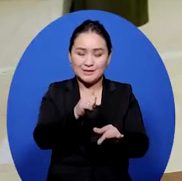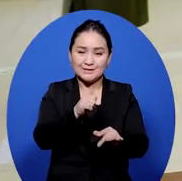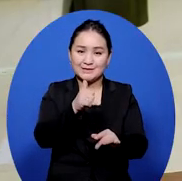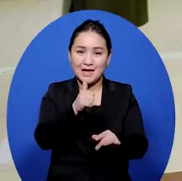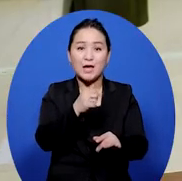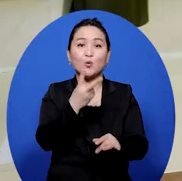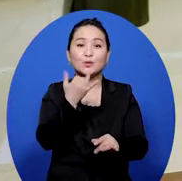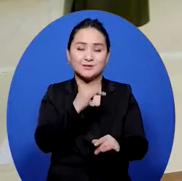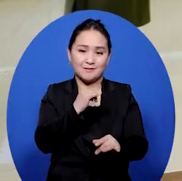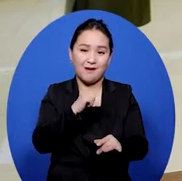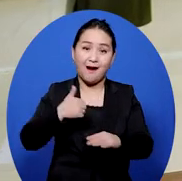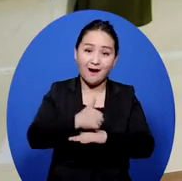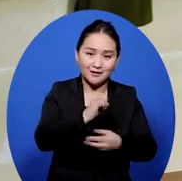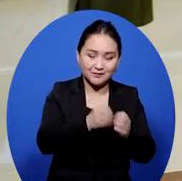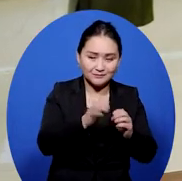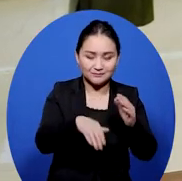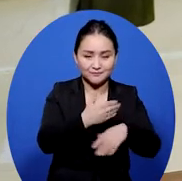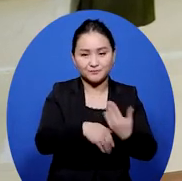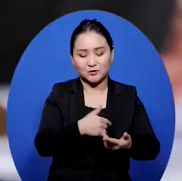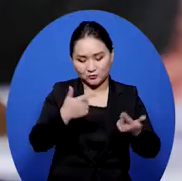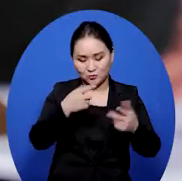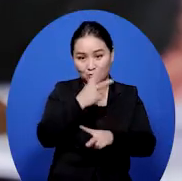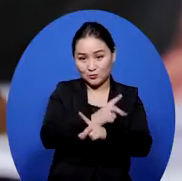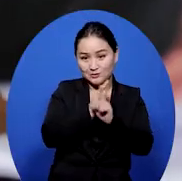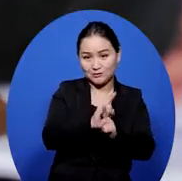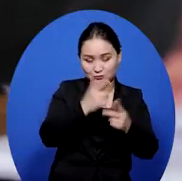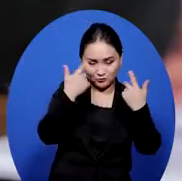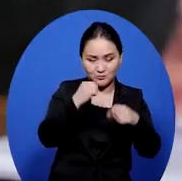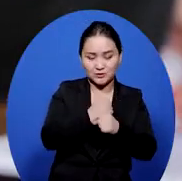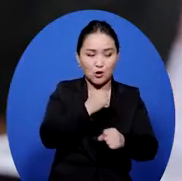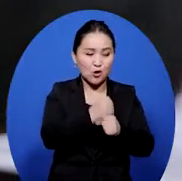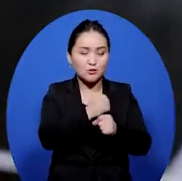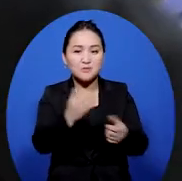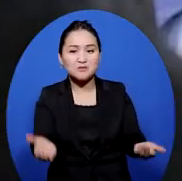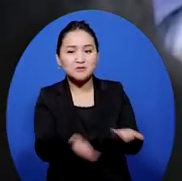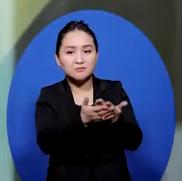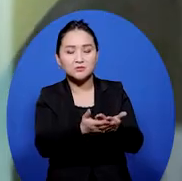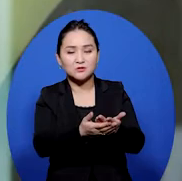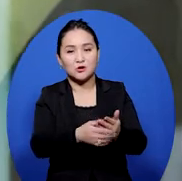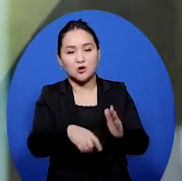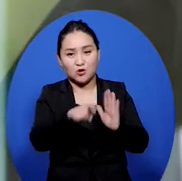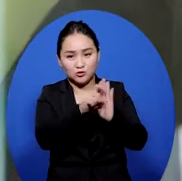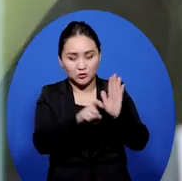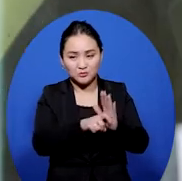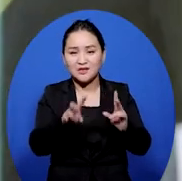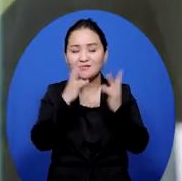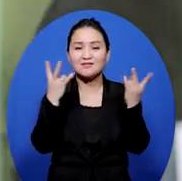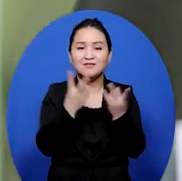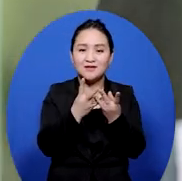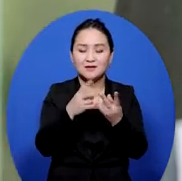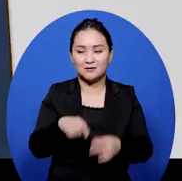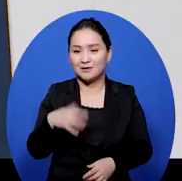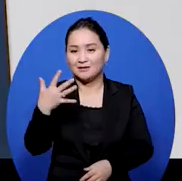хуулийн хүрээнд хэрэгжүүлэх арга хэмжээнүүд зохион байгуулагдсан бөгөөд хөдөлмөр эрхлэлтийг дэмжих 5 хөтөлбөр, нийгмийн халамжийн